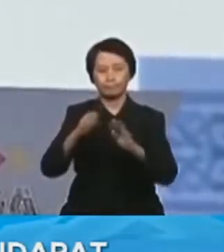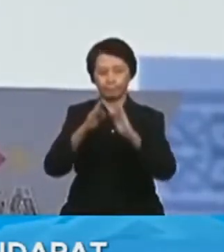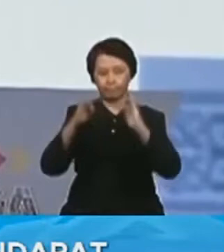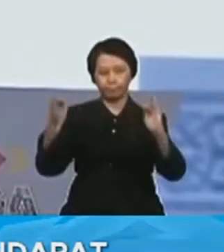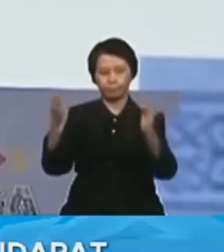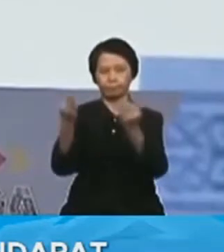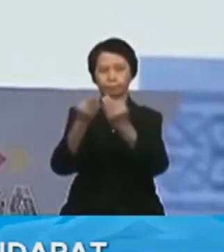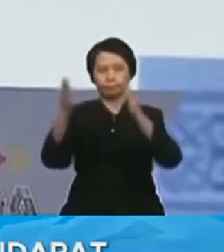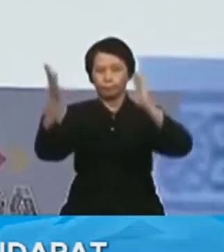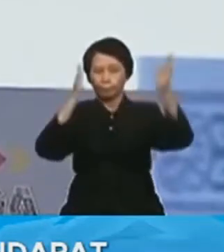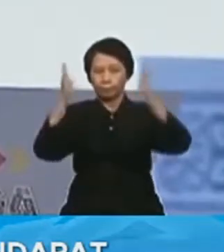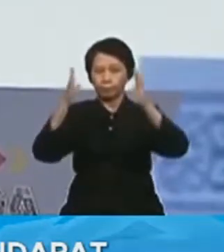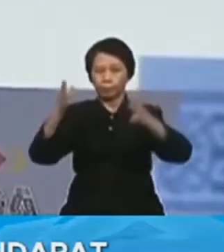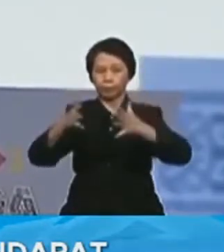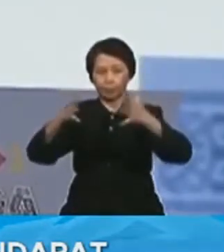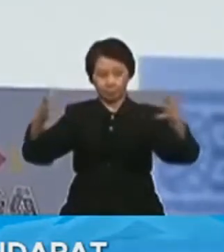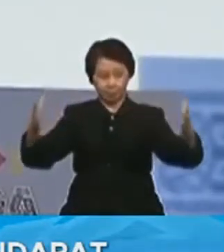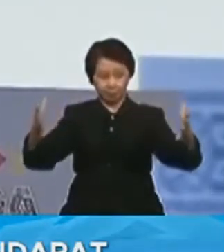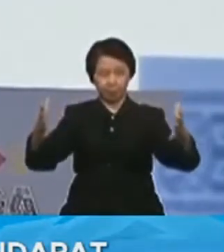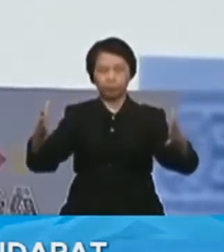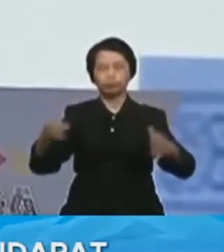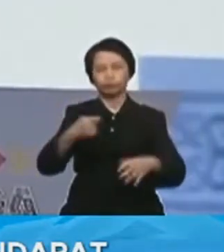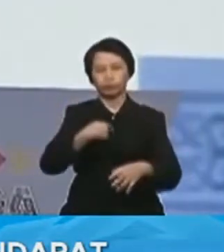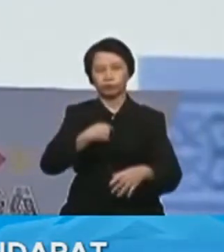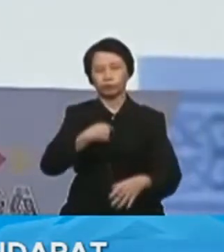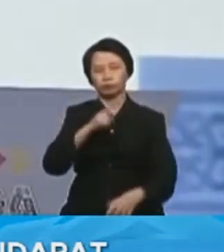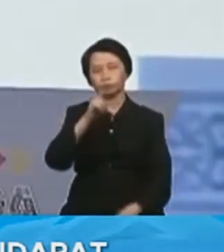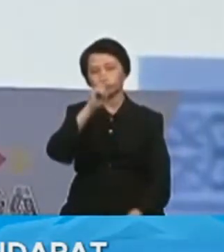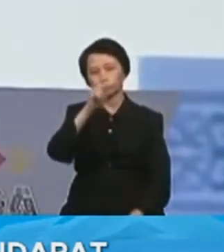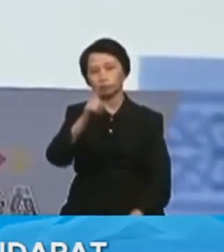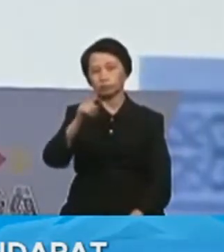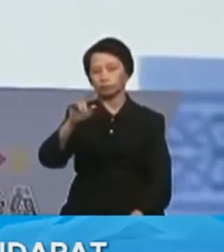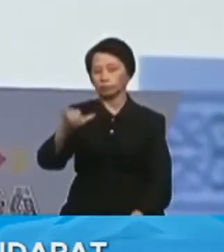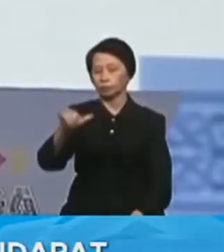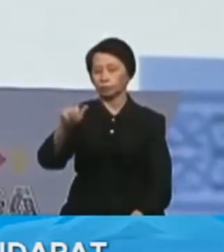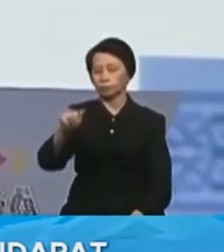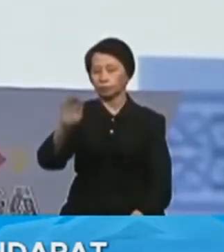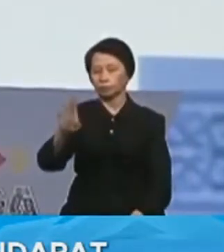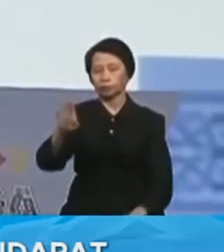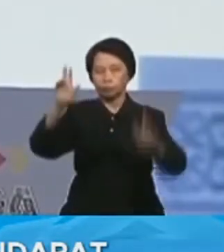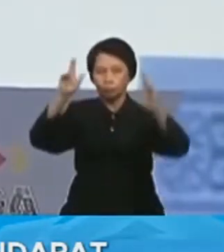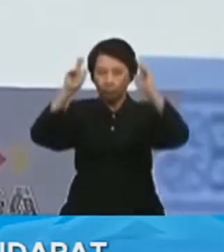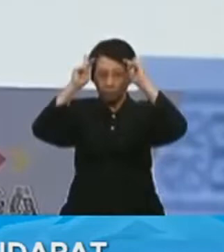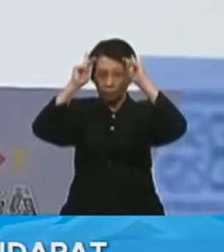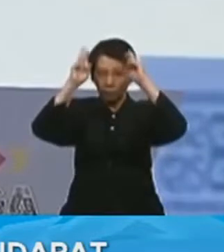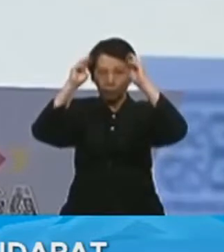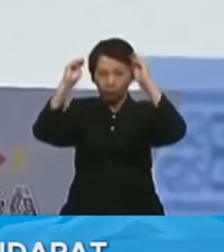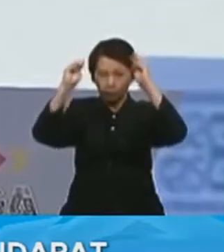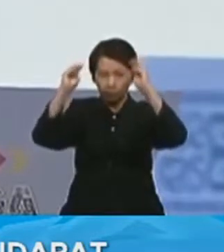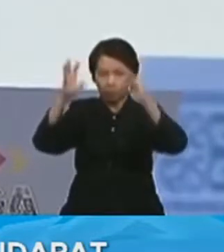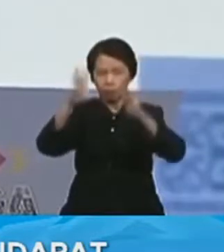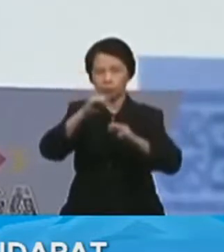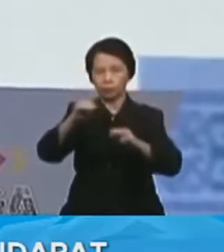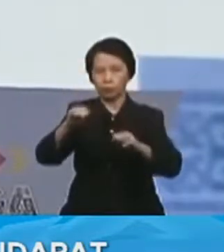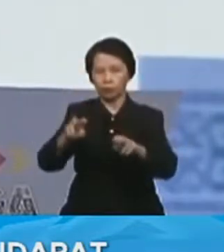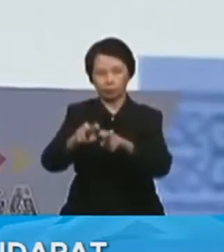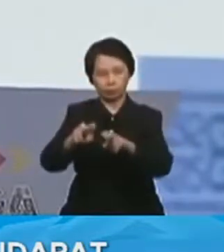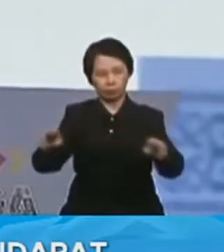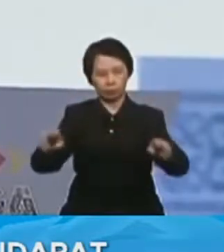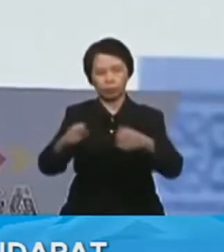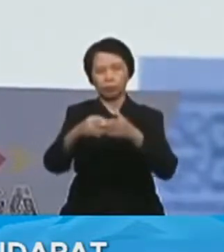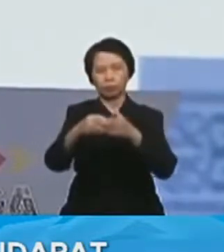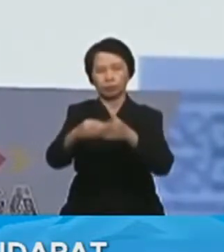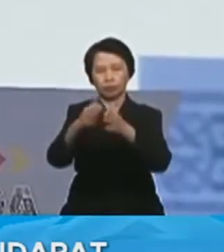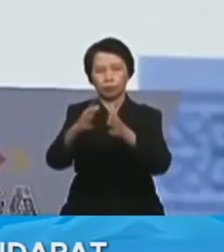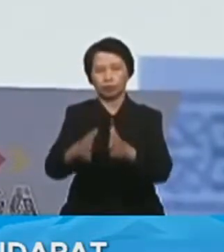keluarga Malaysia yang besar Hai saya pasti yang amat Bomat Perdana Menteri dan barisan para